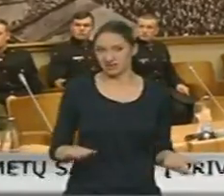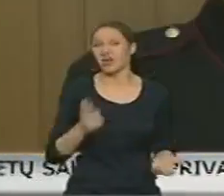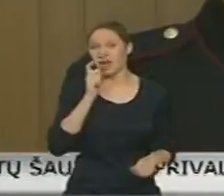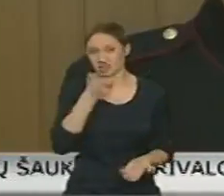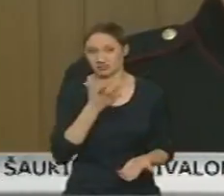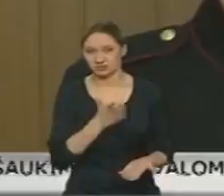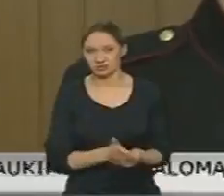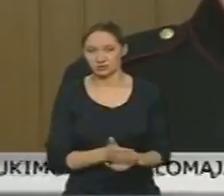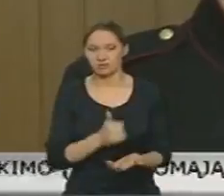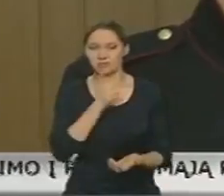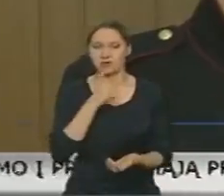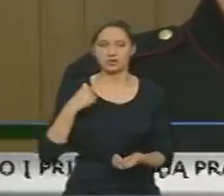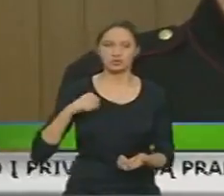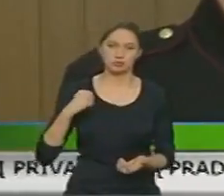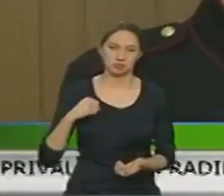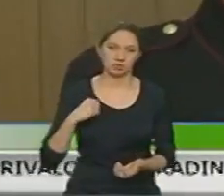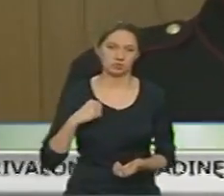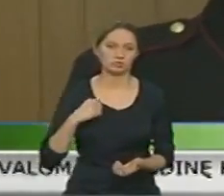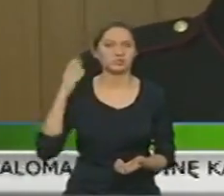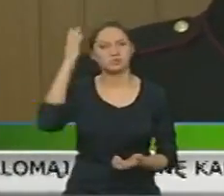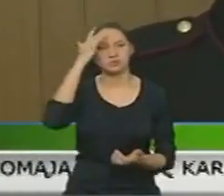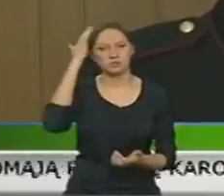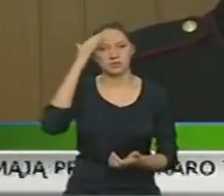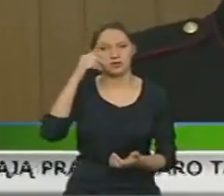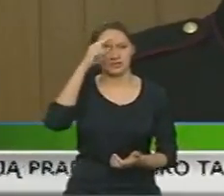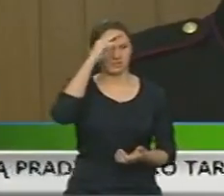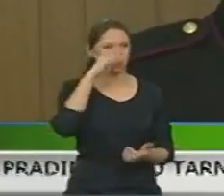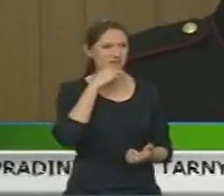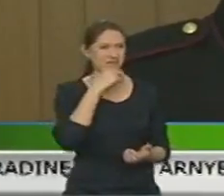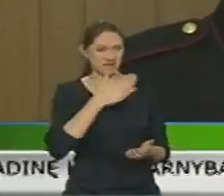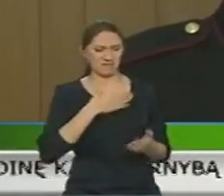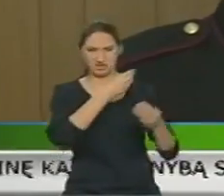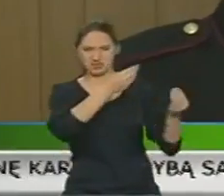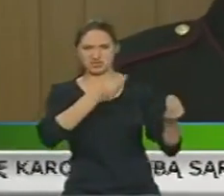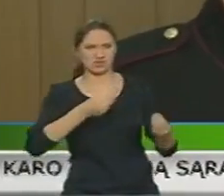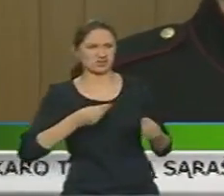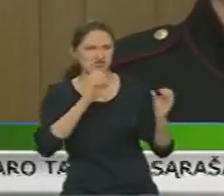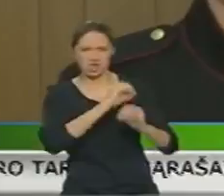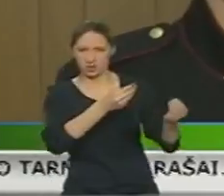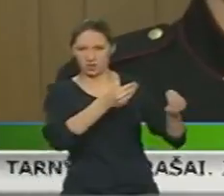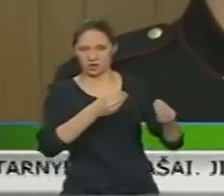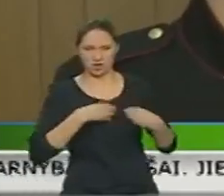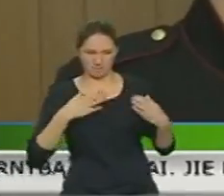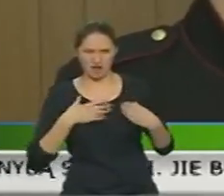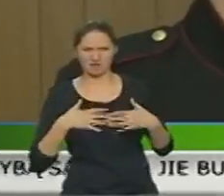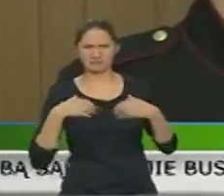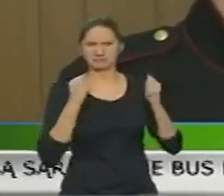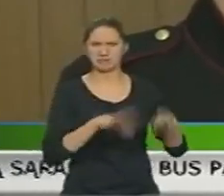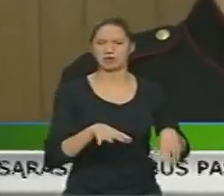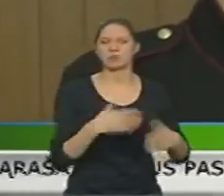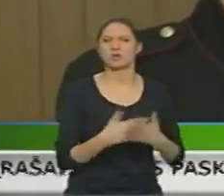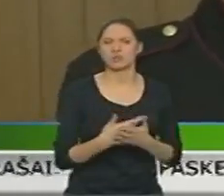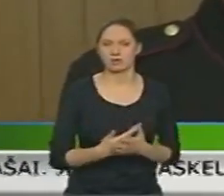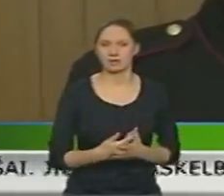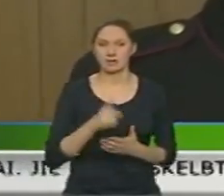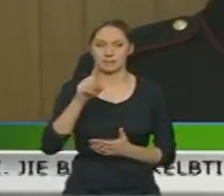labai savanaudiška, dėl to, kad jie teigia, jog tėvynė nieko neduoda mums, ir todėl mes, kodėl mes turim ją atiduoti, bet pirmiausia turėtumėm